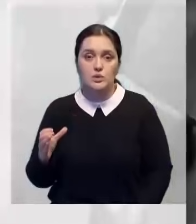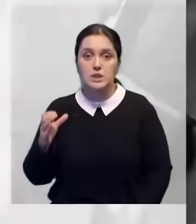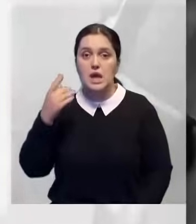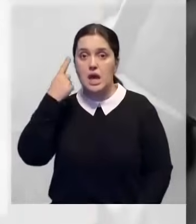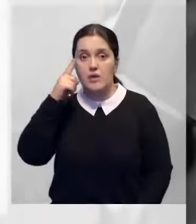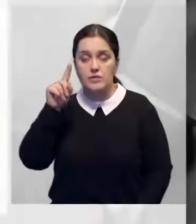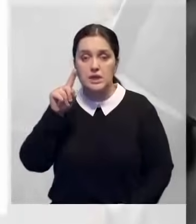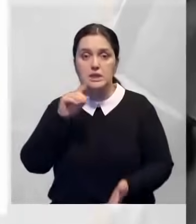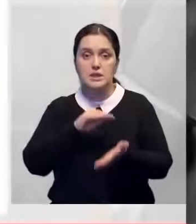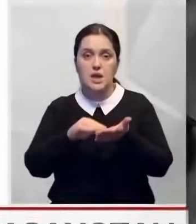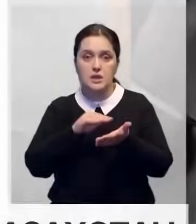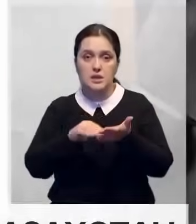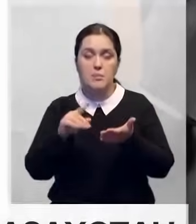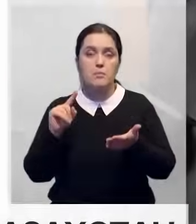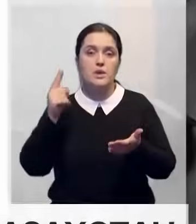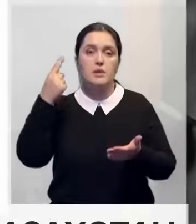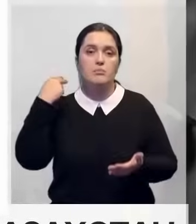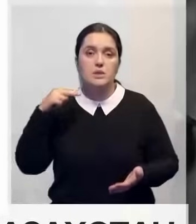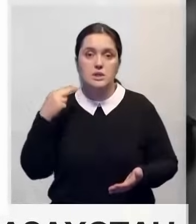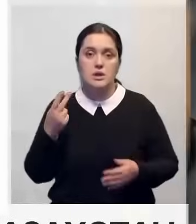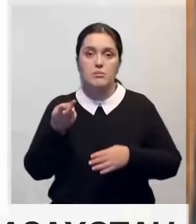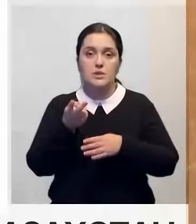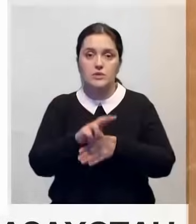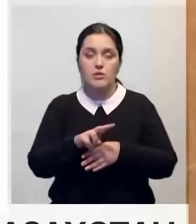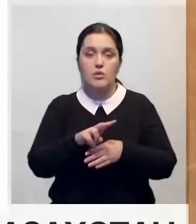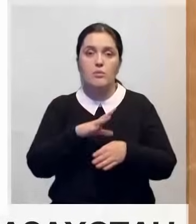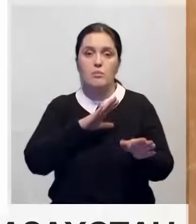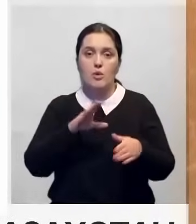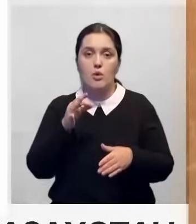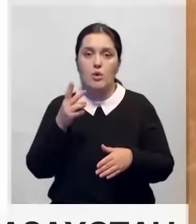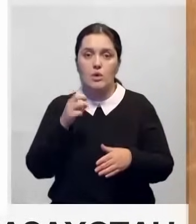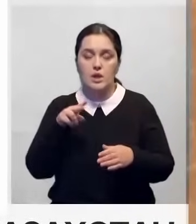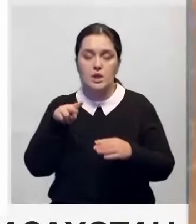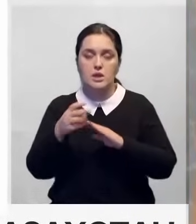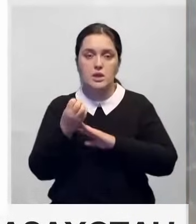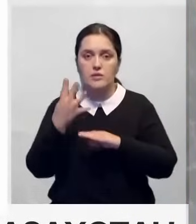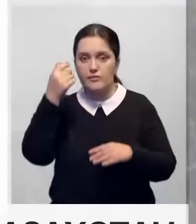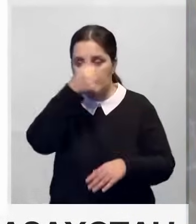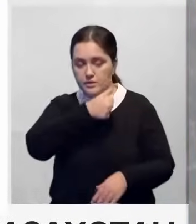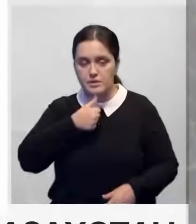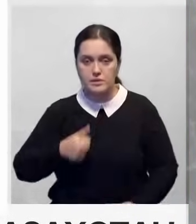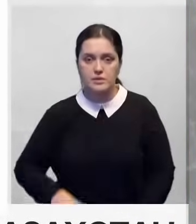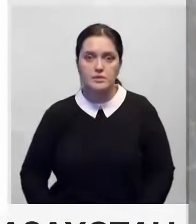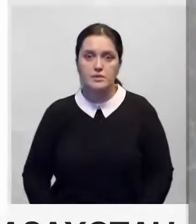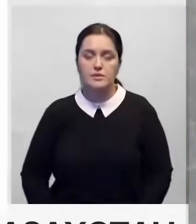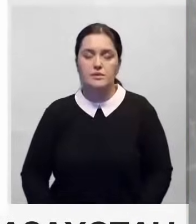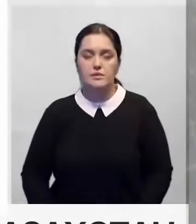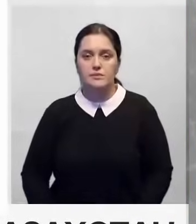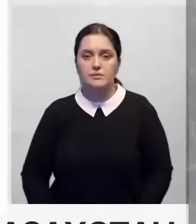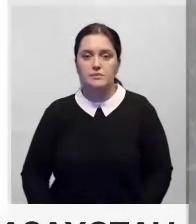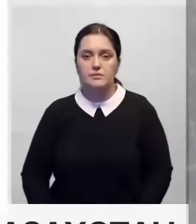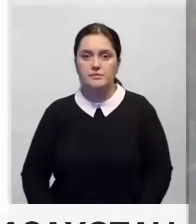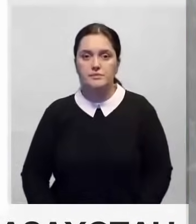Автор статьи отмечает, Макрон стал первым президентом Франции, посетившим нашу страну после Франсуа Олланда в 2014